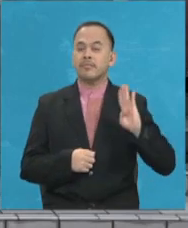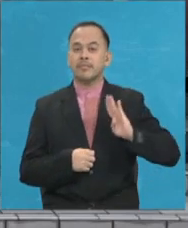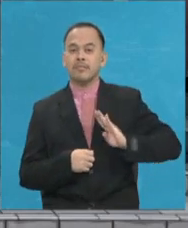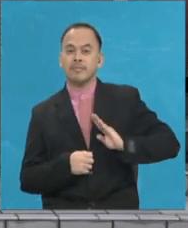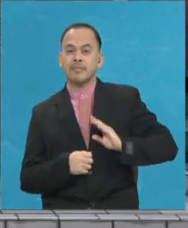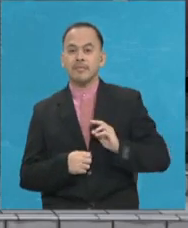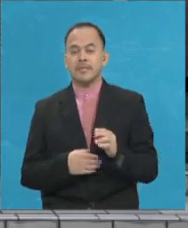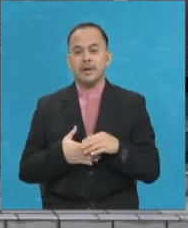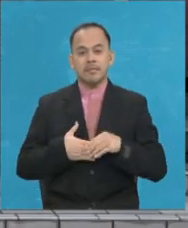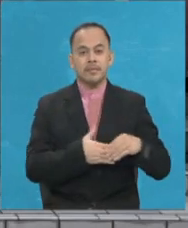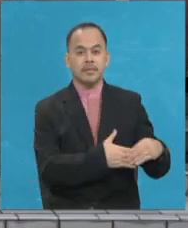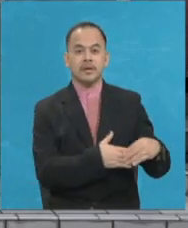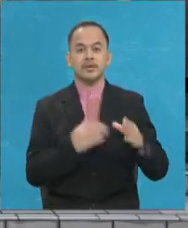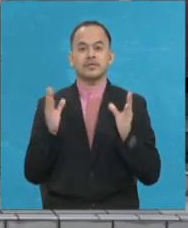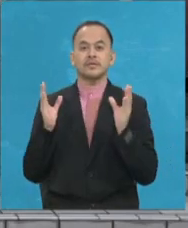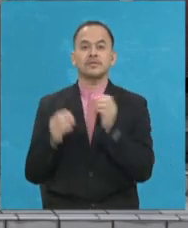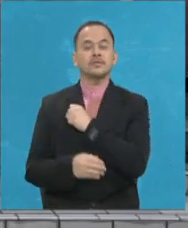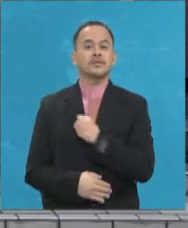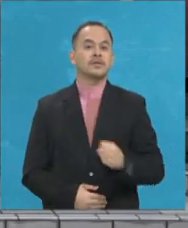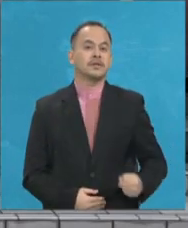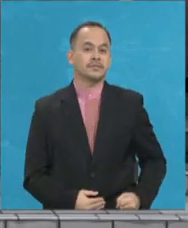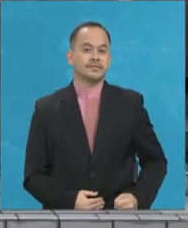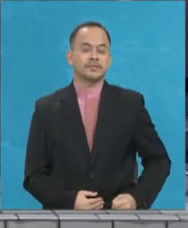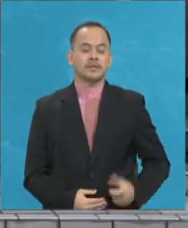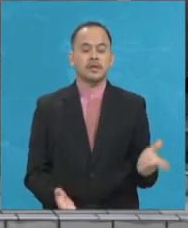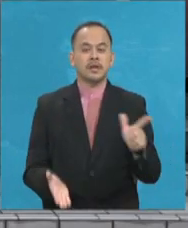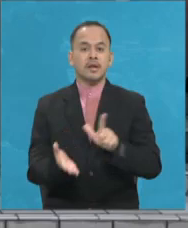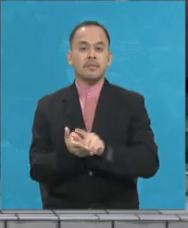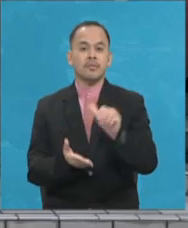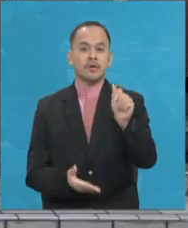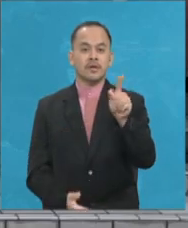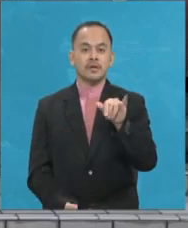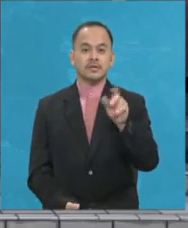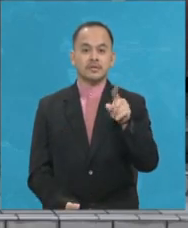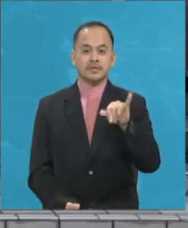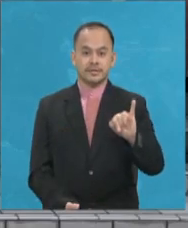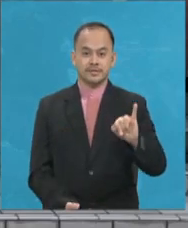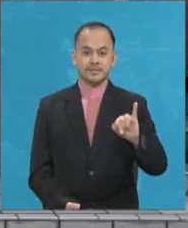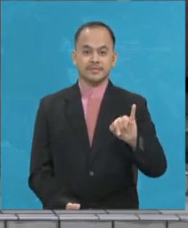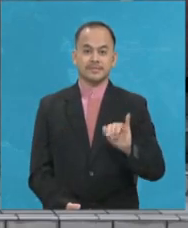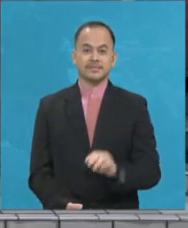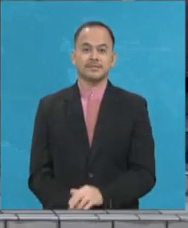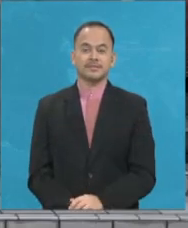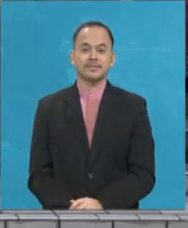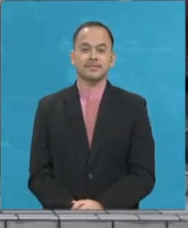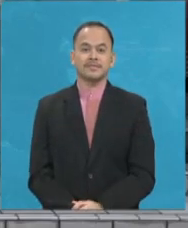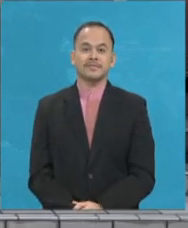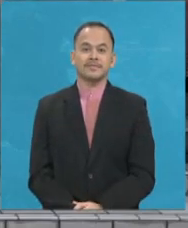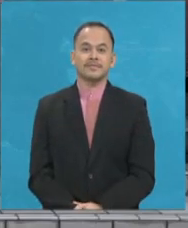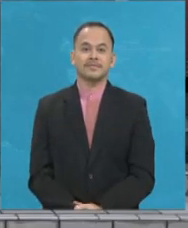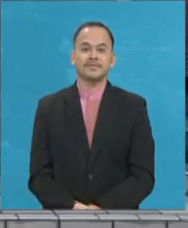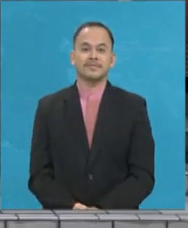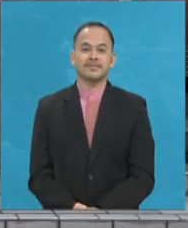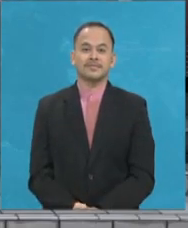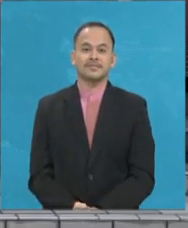kebawah duli Yang Maha Mulia saya akhirnya Ahmad Melaporkan untuk berita arti free download ke bawah